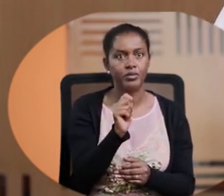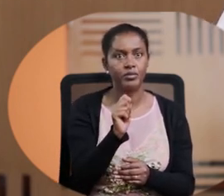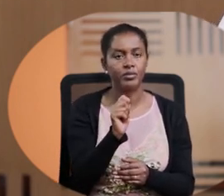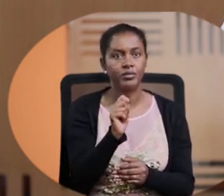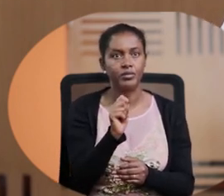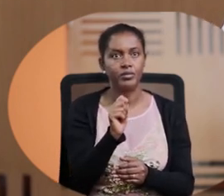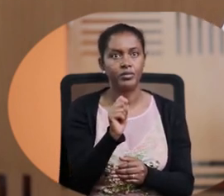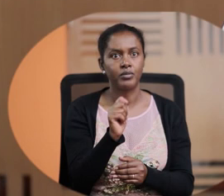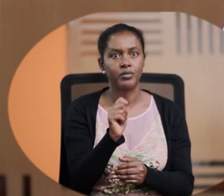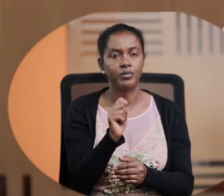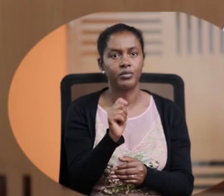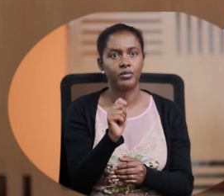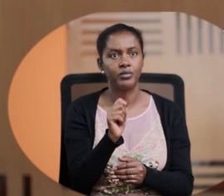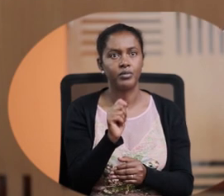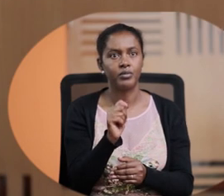jira